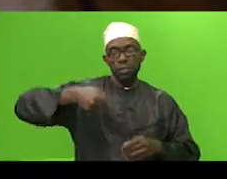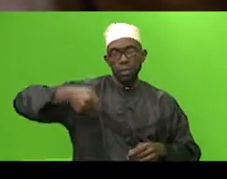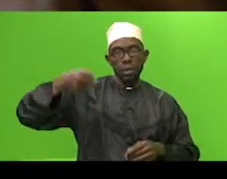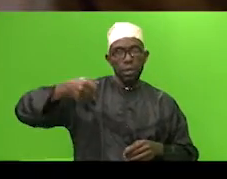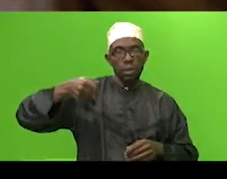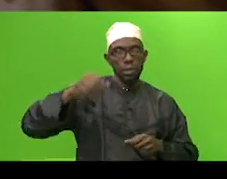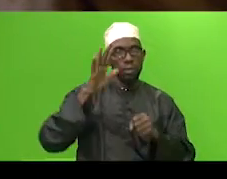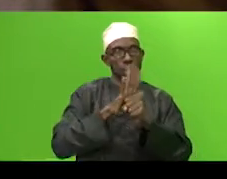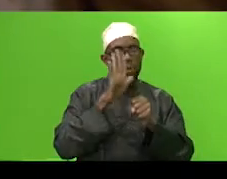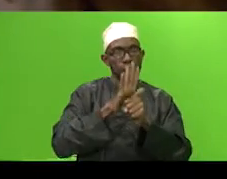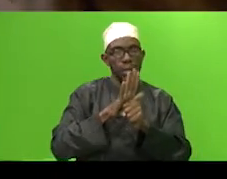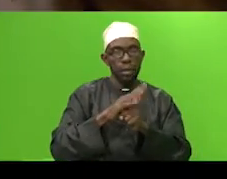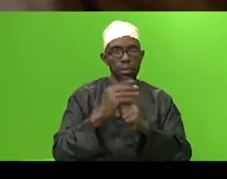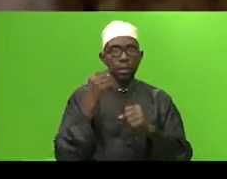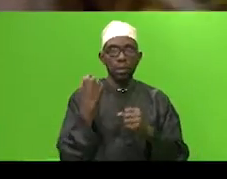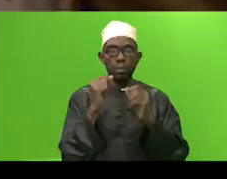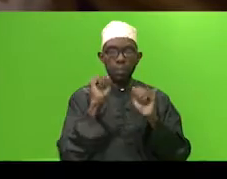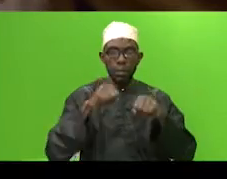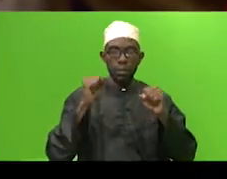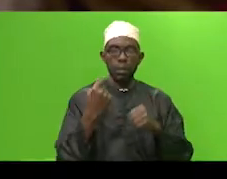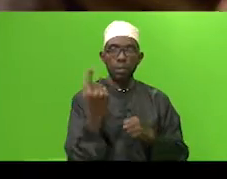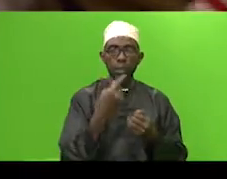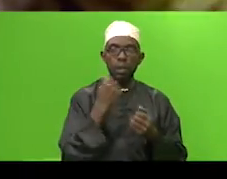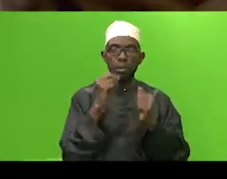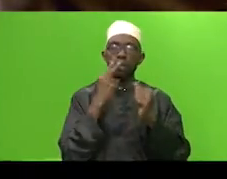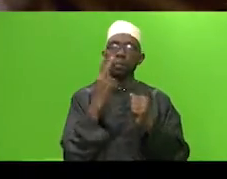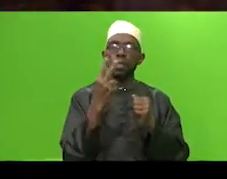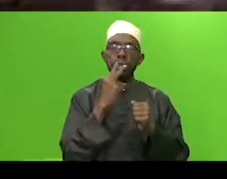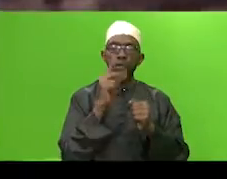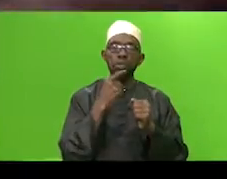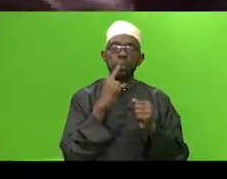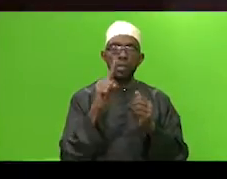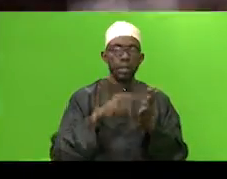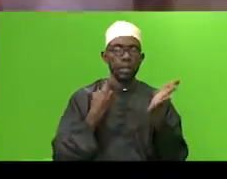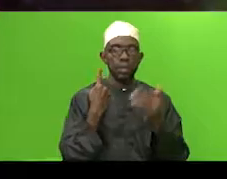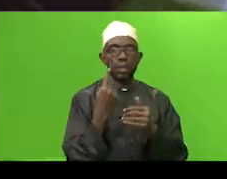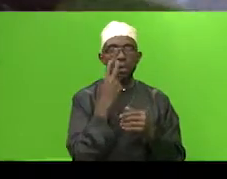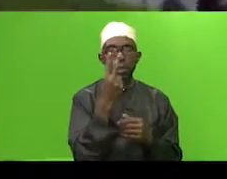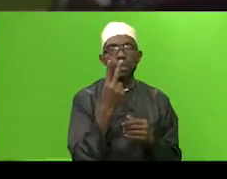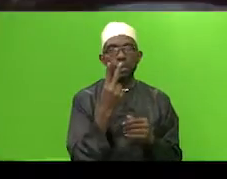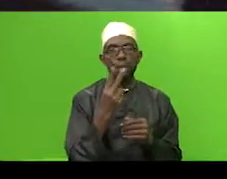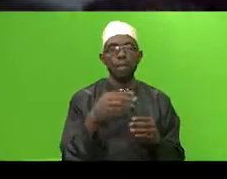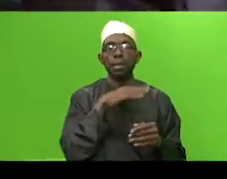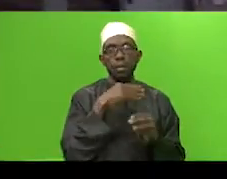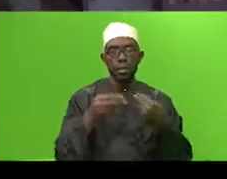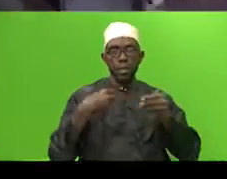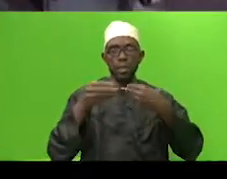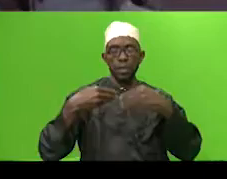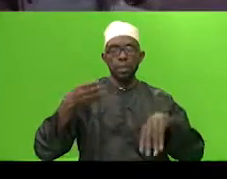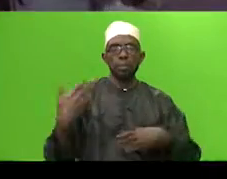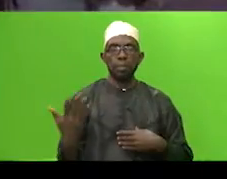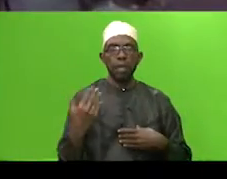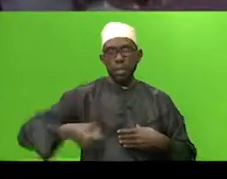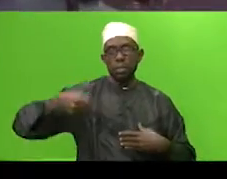sikuwe mingi. Kila mtu awe na uwezo ya kununua hata kama ni shilingi 2 ama shilingi 1. As you can see, plastic bags are a